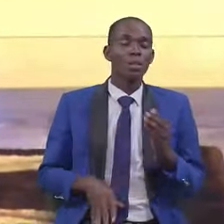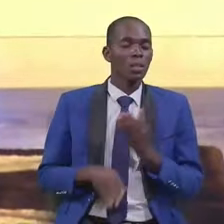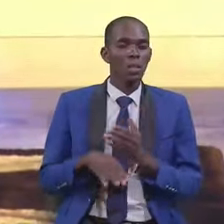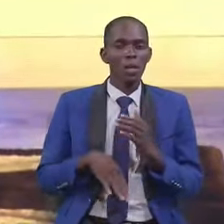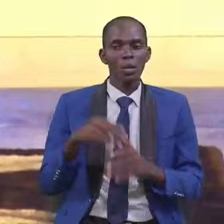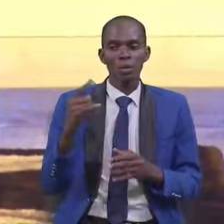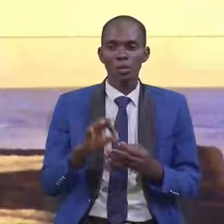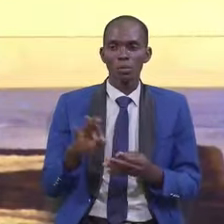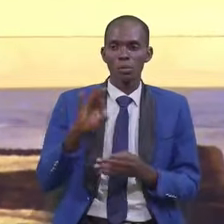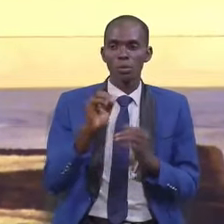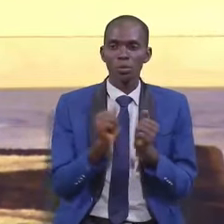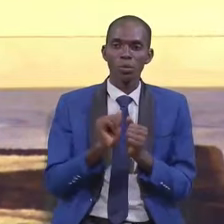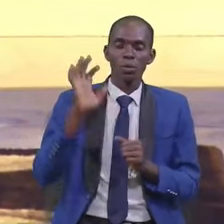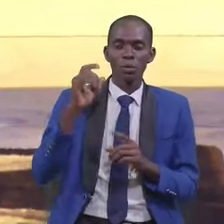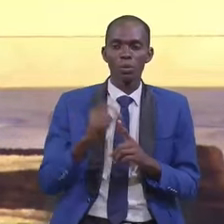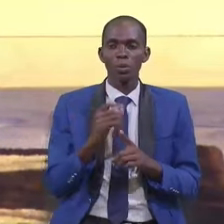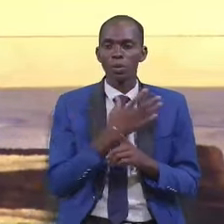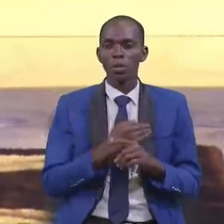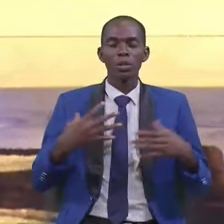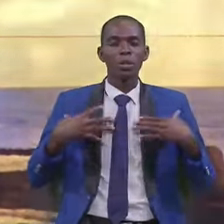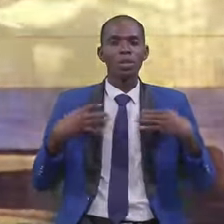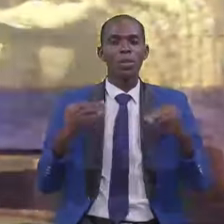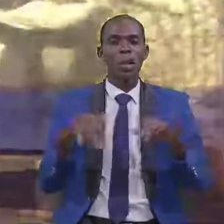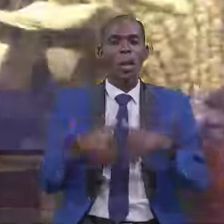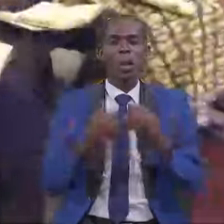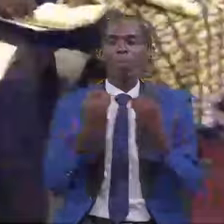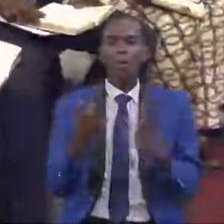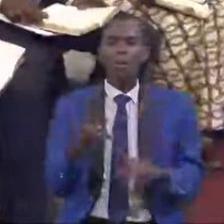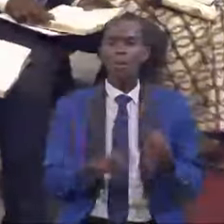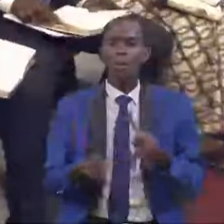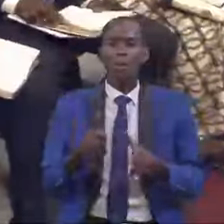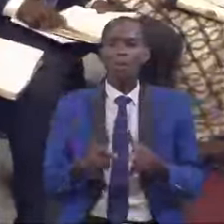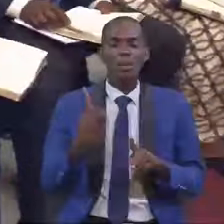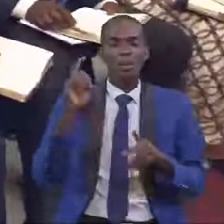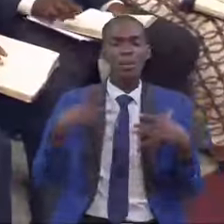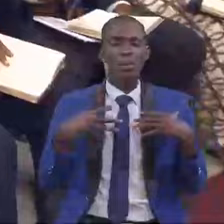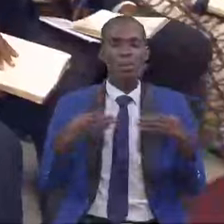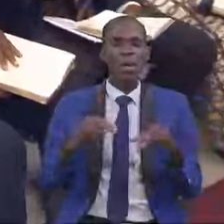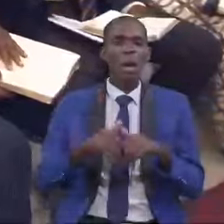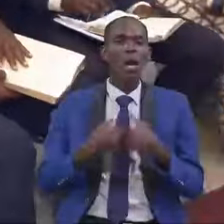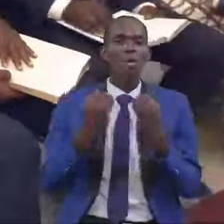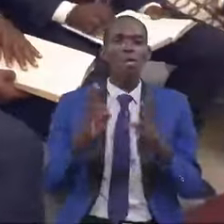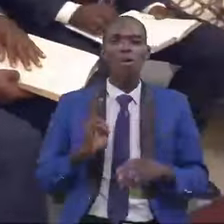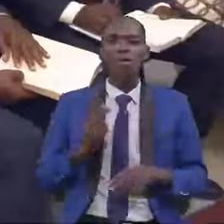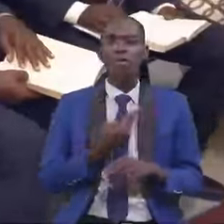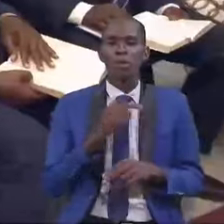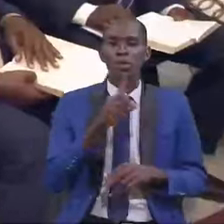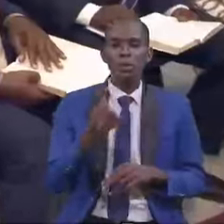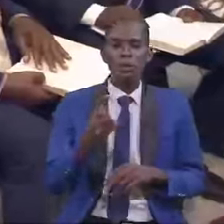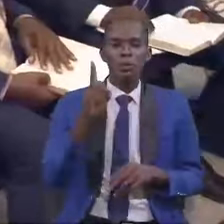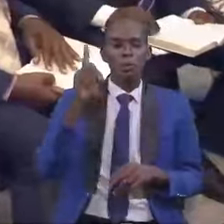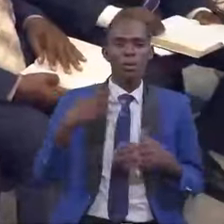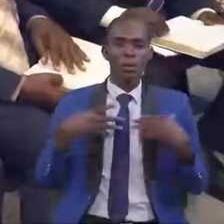il guérit. Combien d'entre nous? Il guérit. Combien d'entre nous ce soir, il guérit